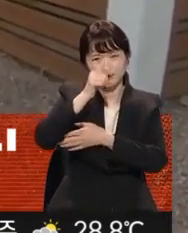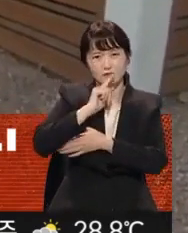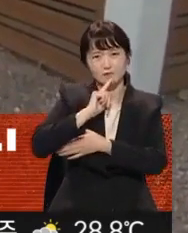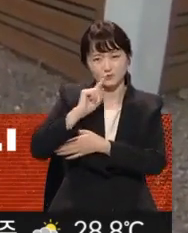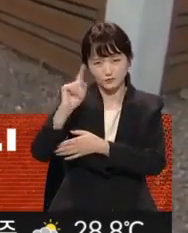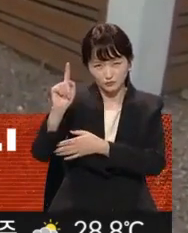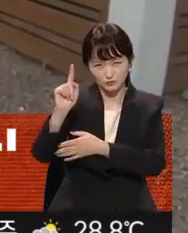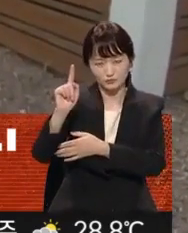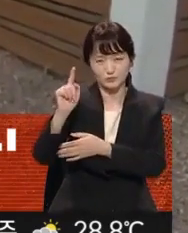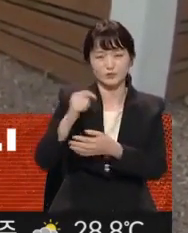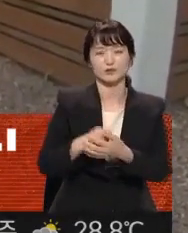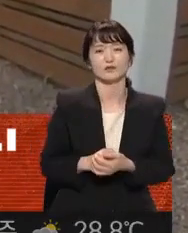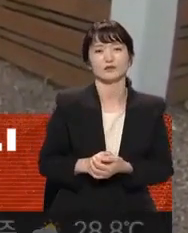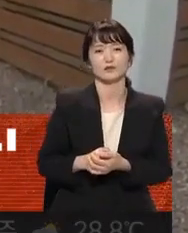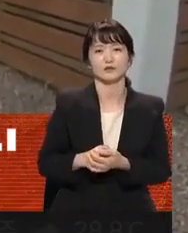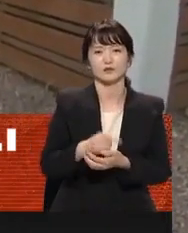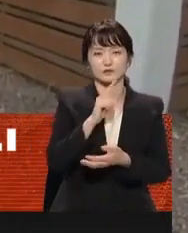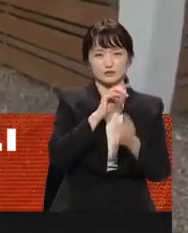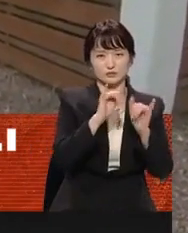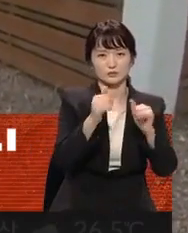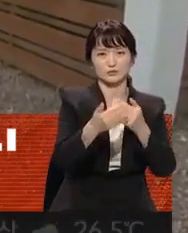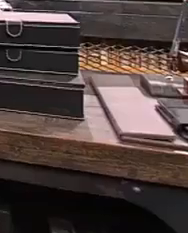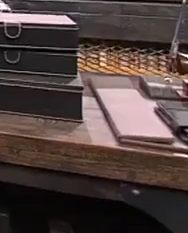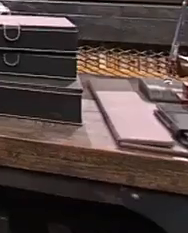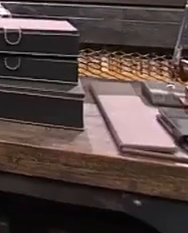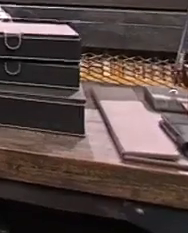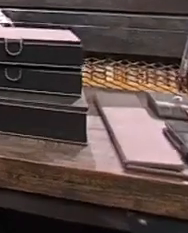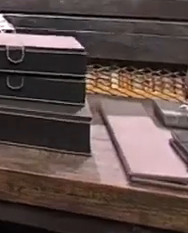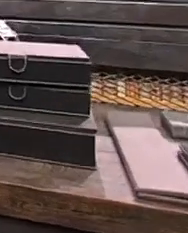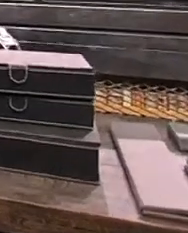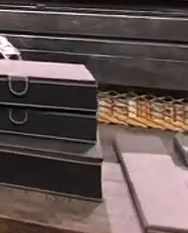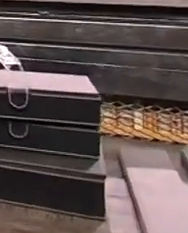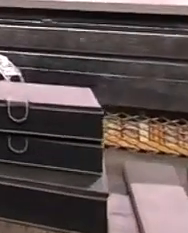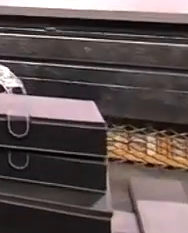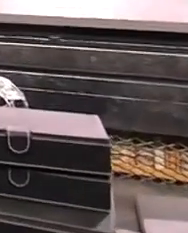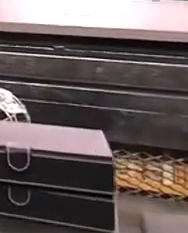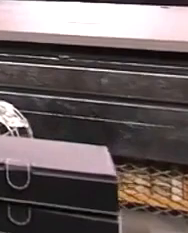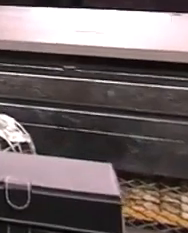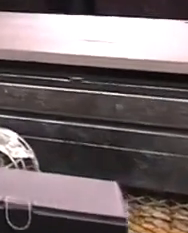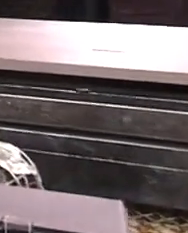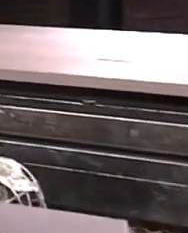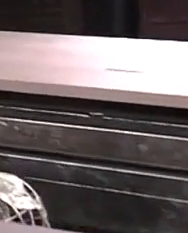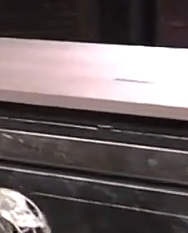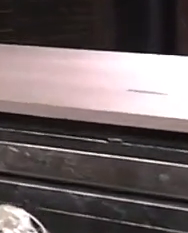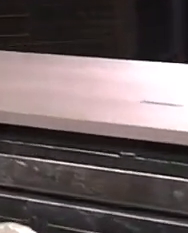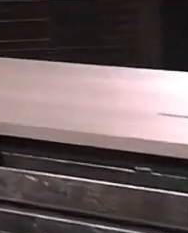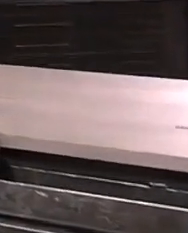어머니는 물론 이웃 주민들 모두 다치지 않았다고 합니다. 이 사건의 진실을 추적하고